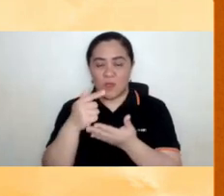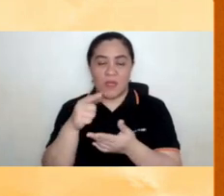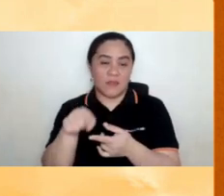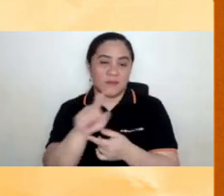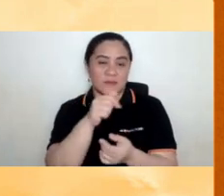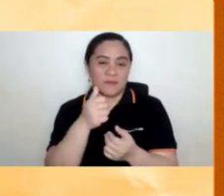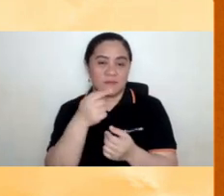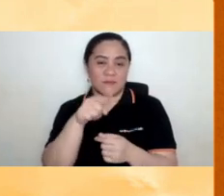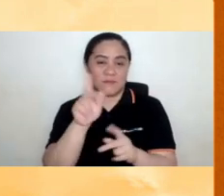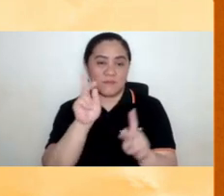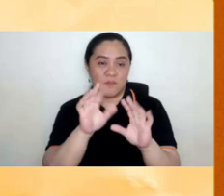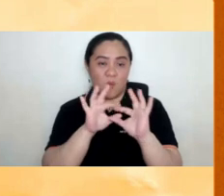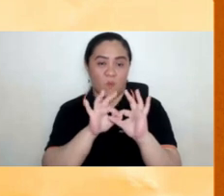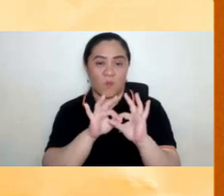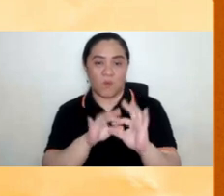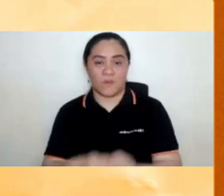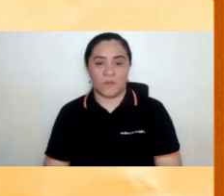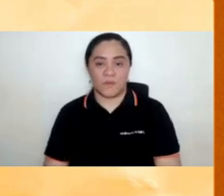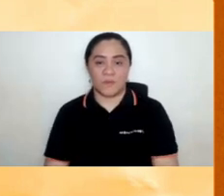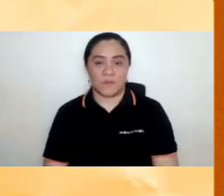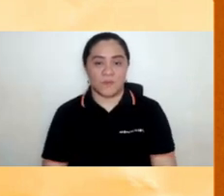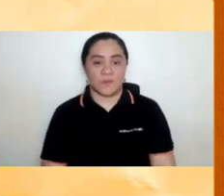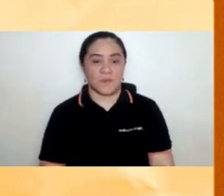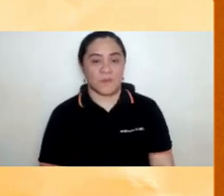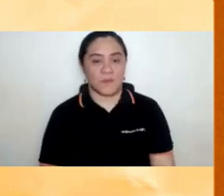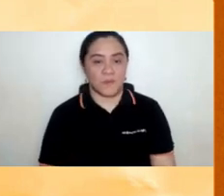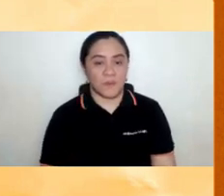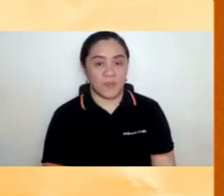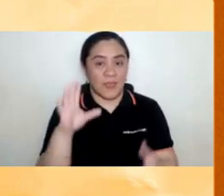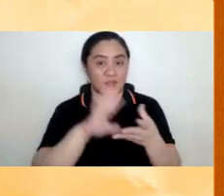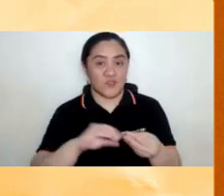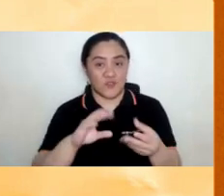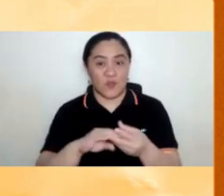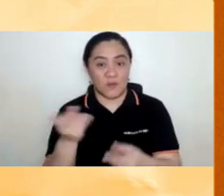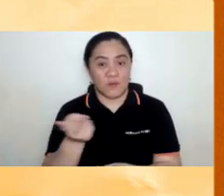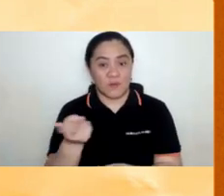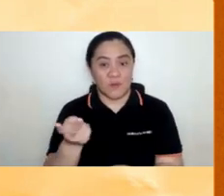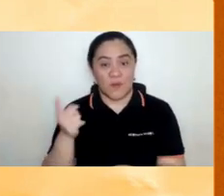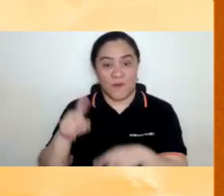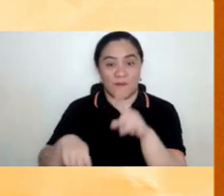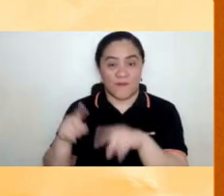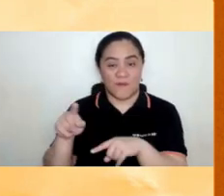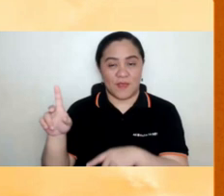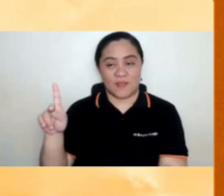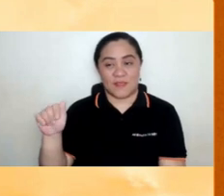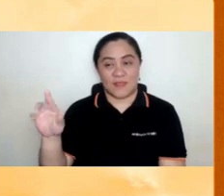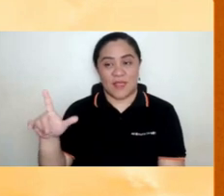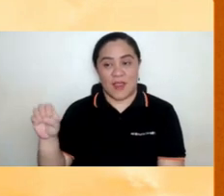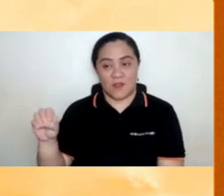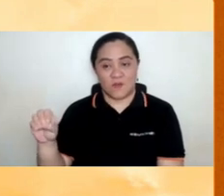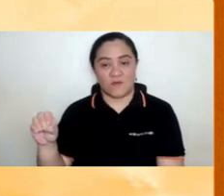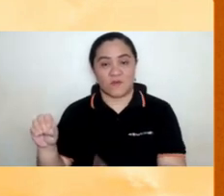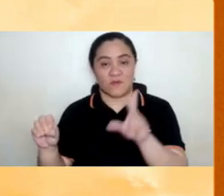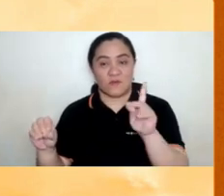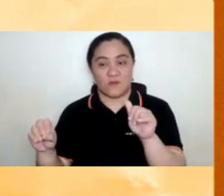ating mga relasyon. Pinuntahan din natin ang kwento ni Carlo at ang kaibigan niyang si Carla, kung papaano